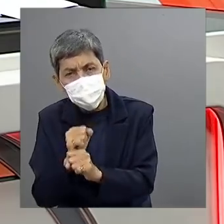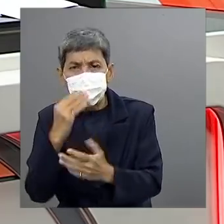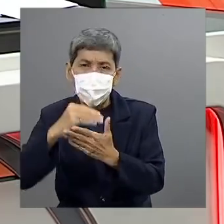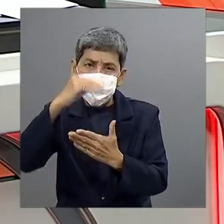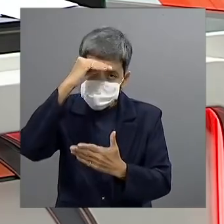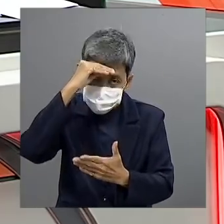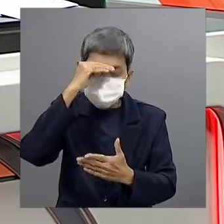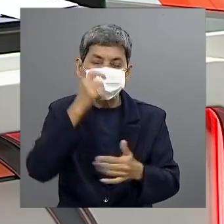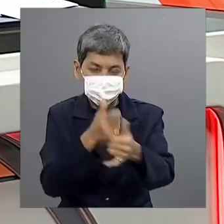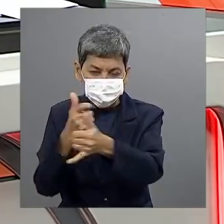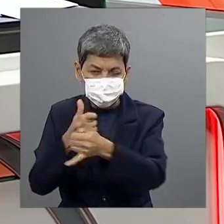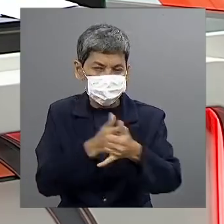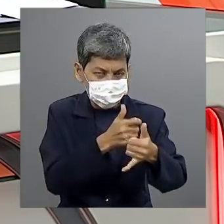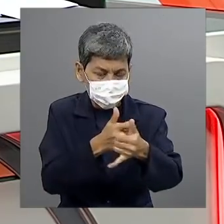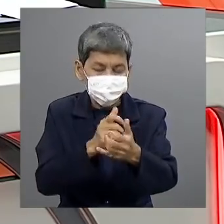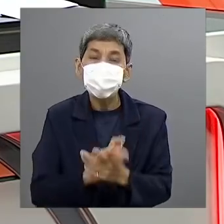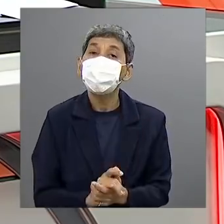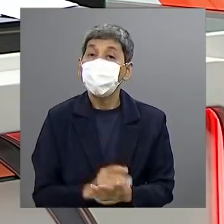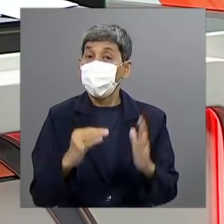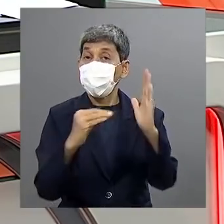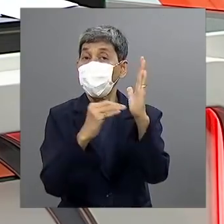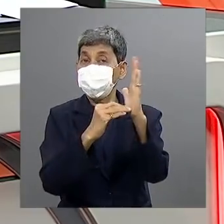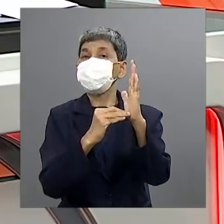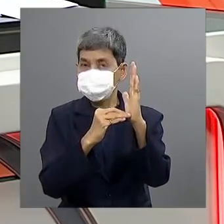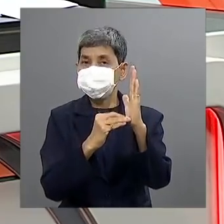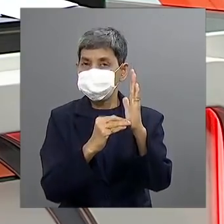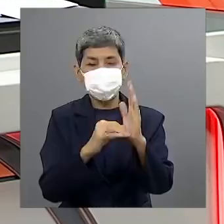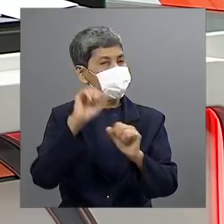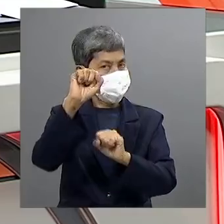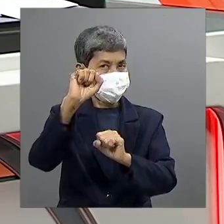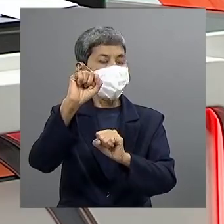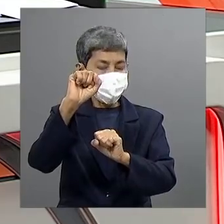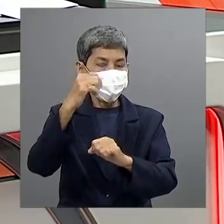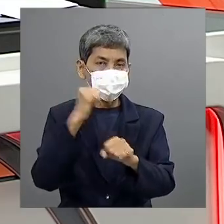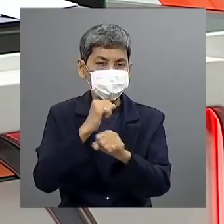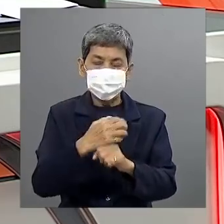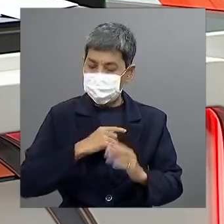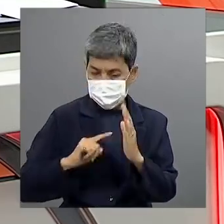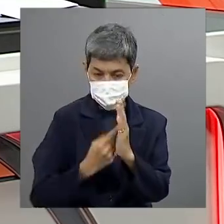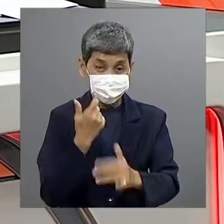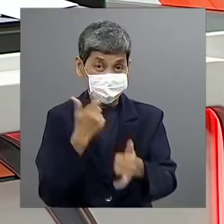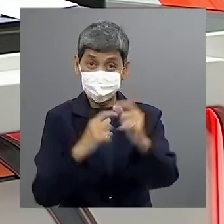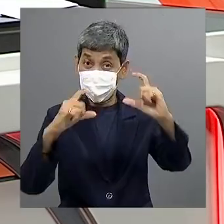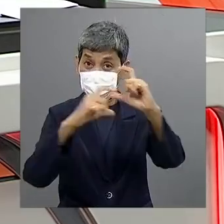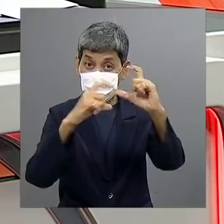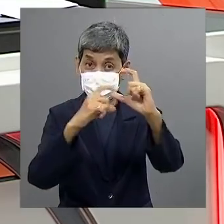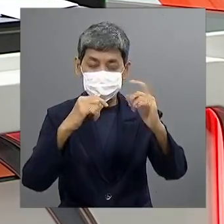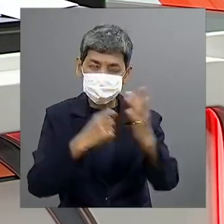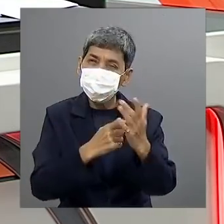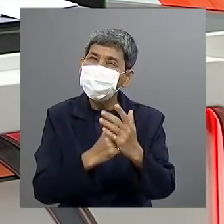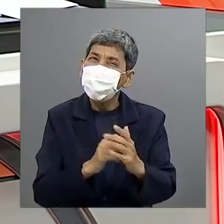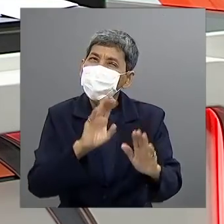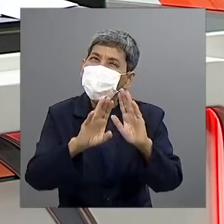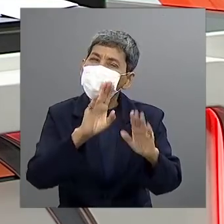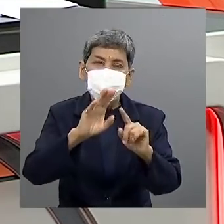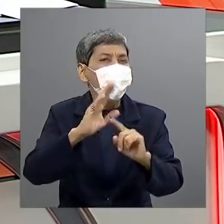ด้วยนะคะพื้นที่กรุงเทพมหานครประกาศออกมาแล้วบอกว่าก็จะเริ่มฉีดไฟเซอร์กันได้ในช่วงวันพรุ่งนี้แล้ว